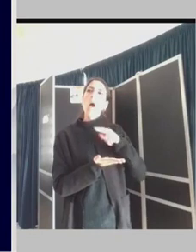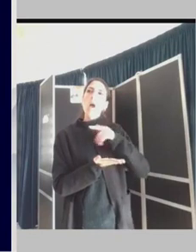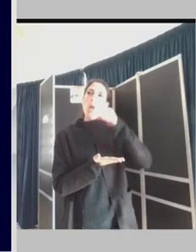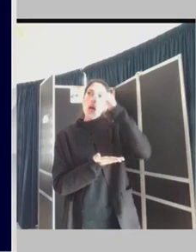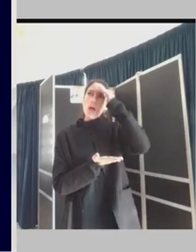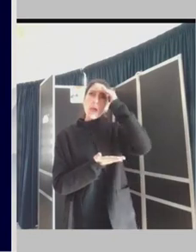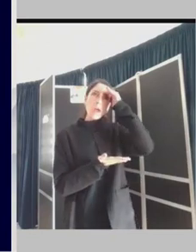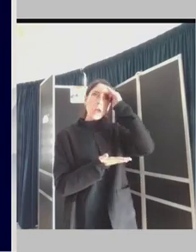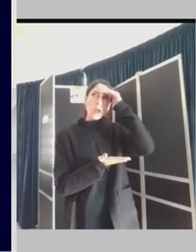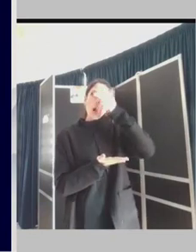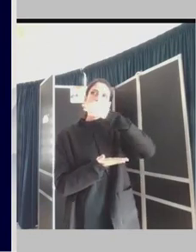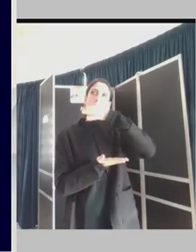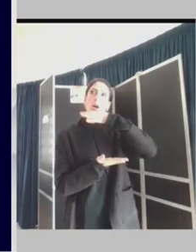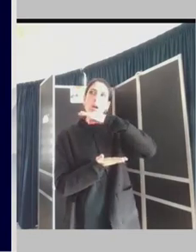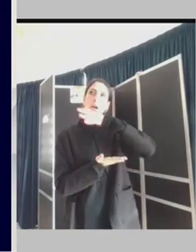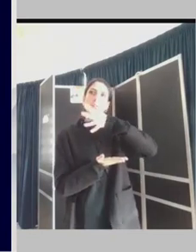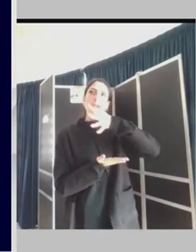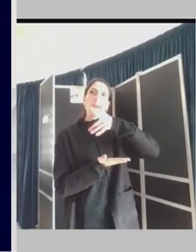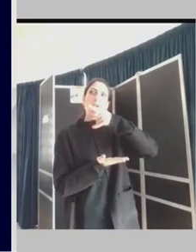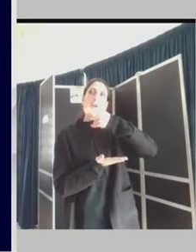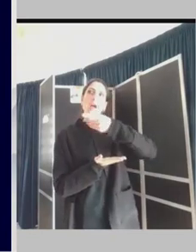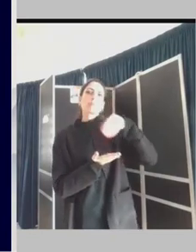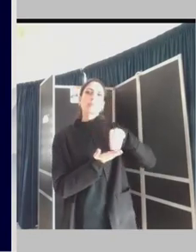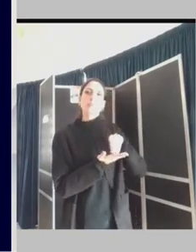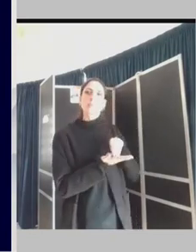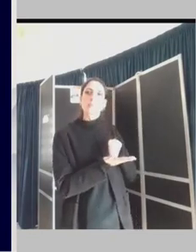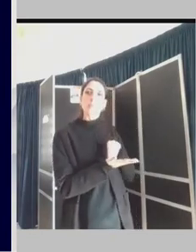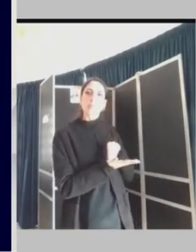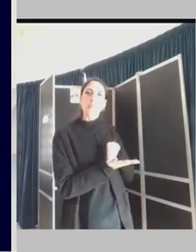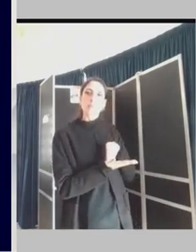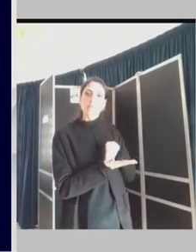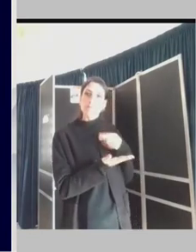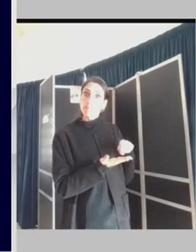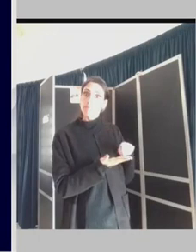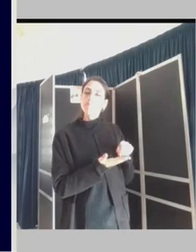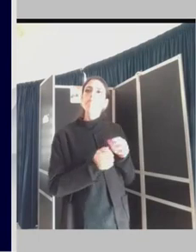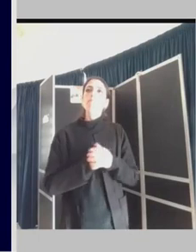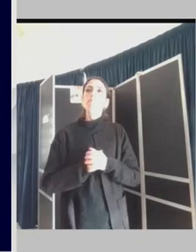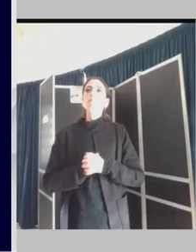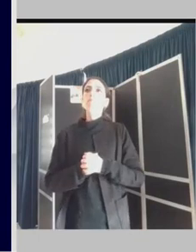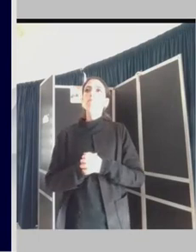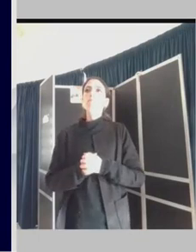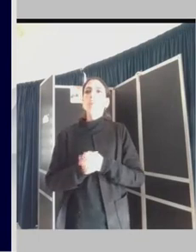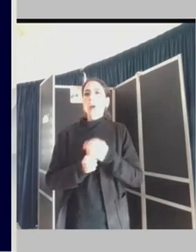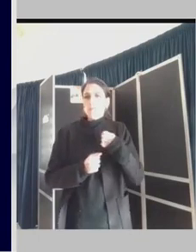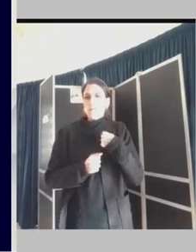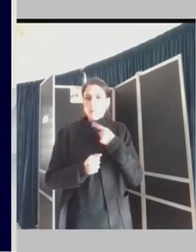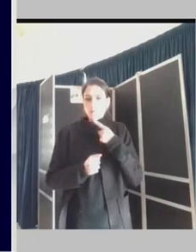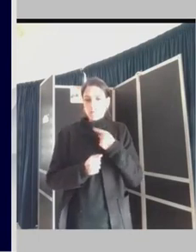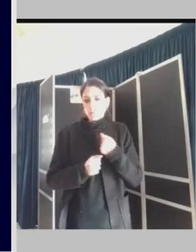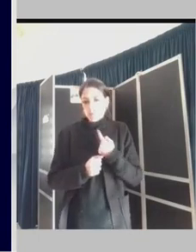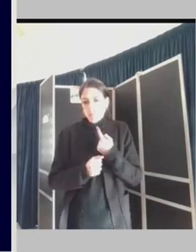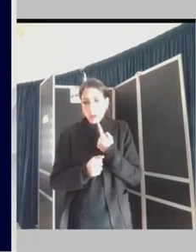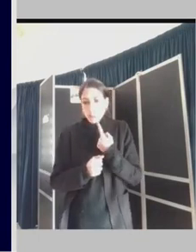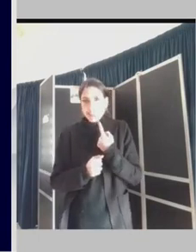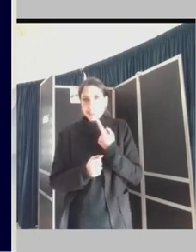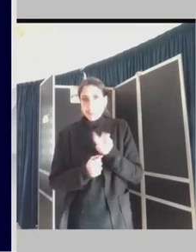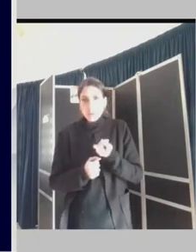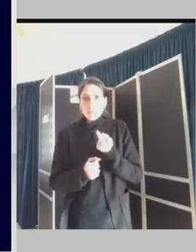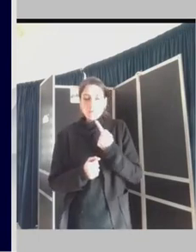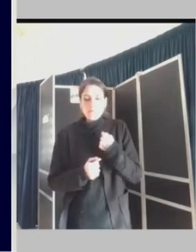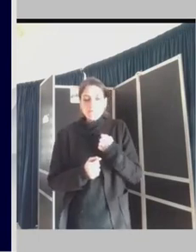nell'evoluzione del discorso ha ammesso che in questo municipio forse si può fare